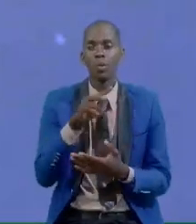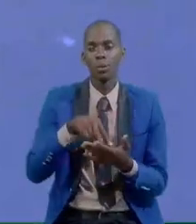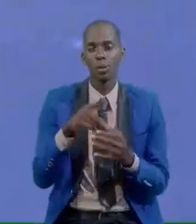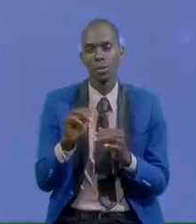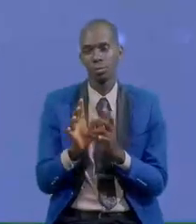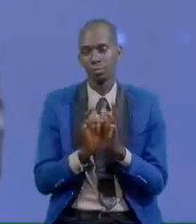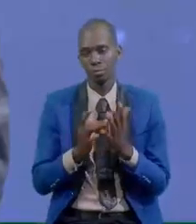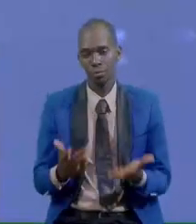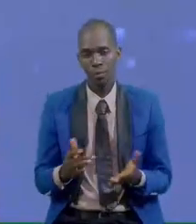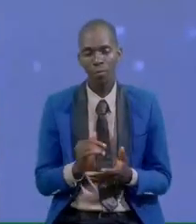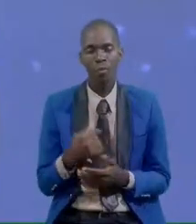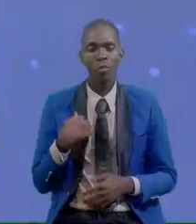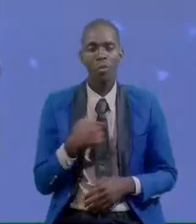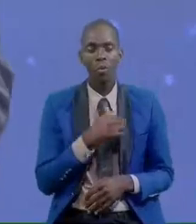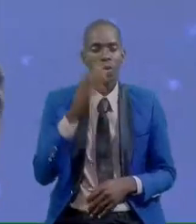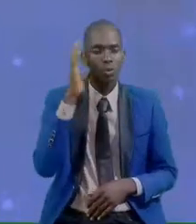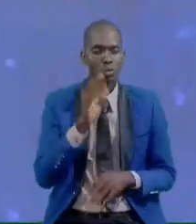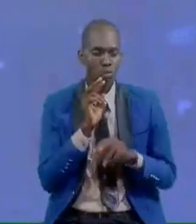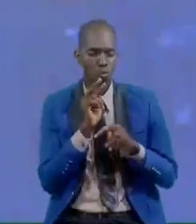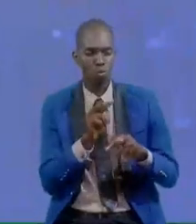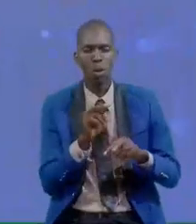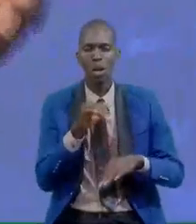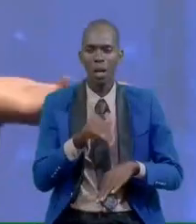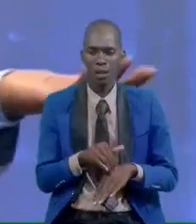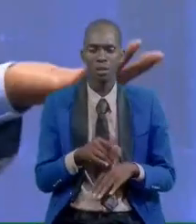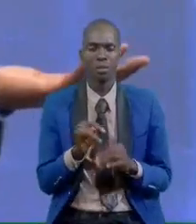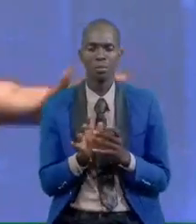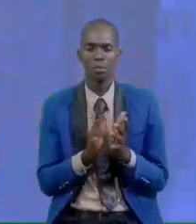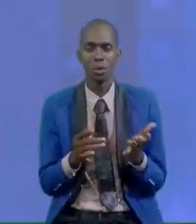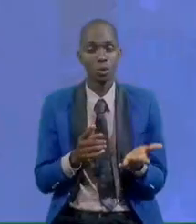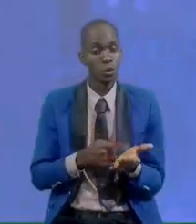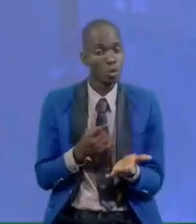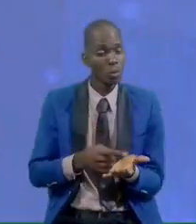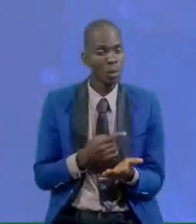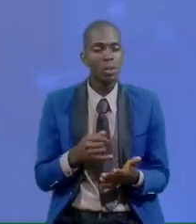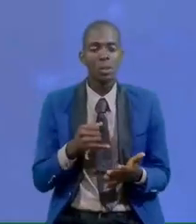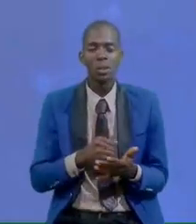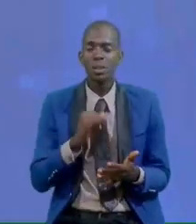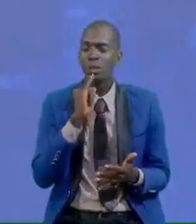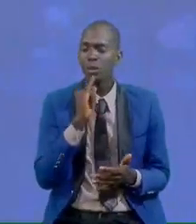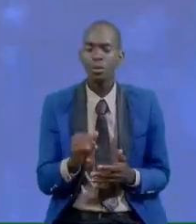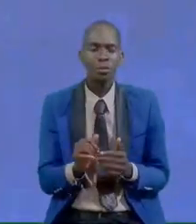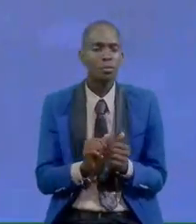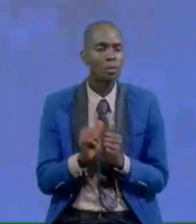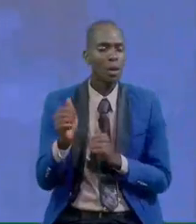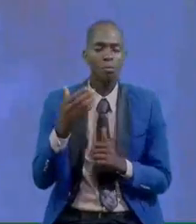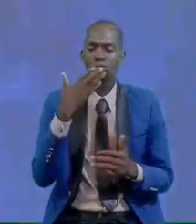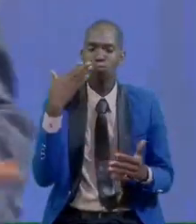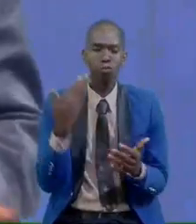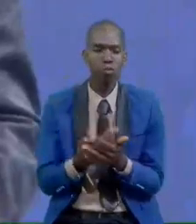Bible, nous devons regarder ce qui est dit. Parfois, c'est tellement bon pour être vrai. Parfois,